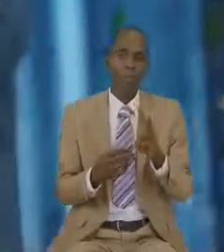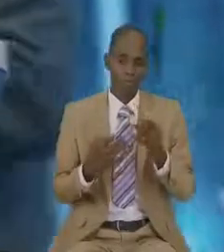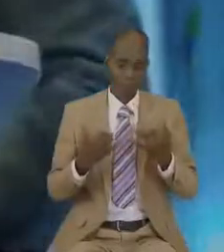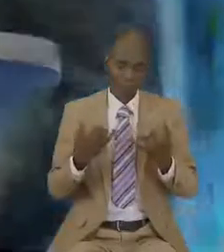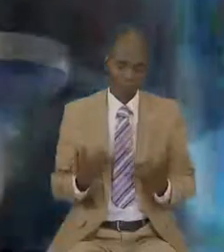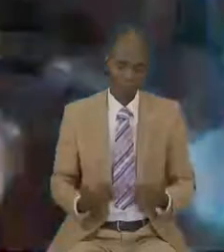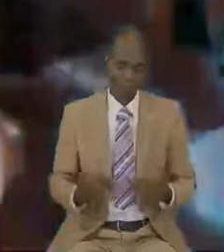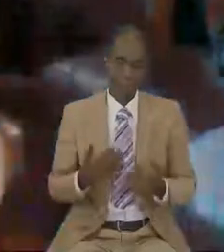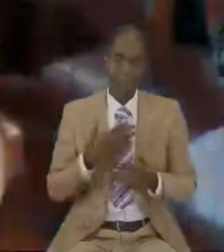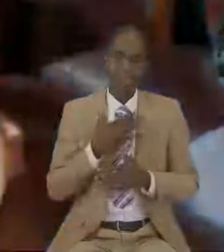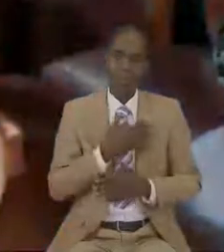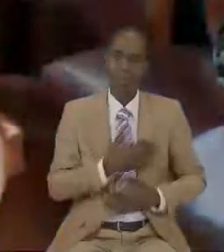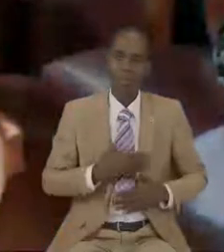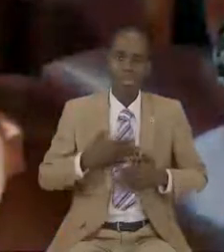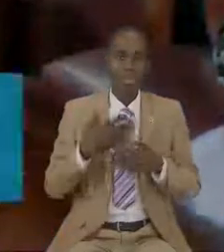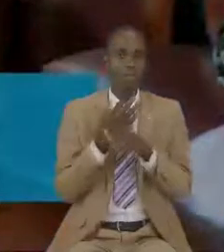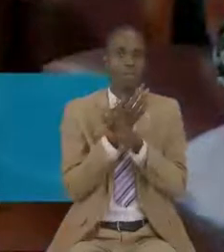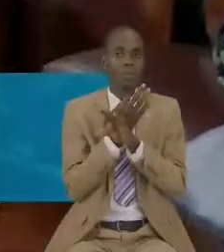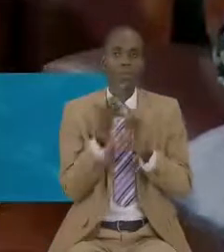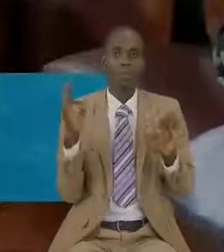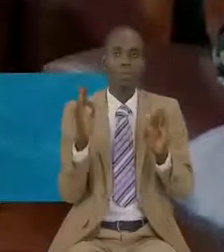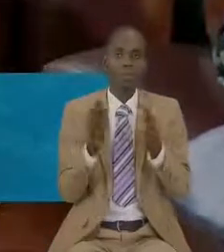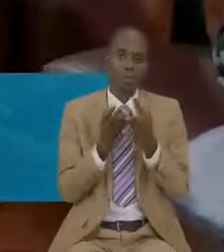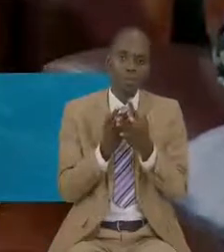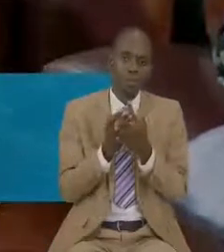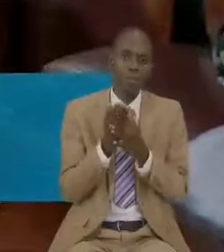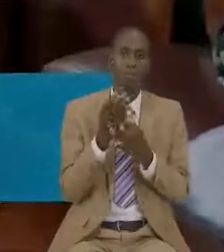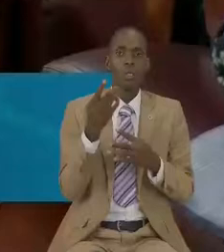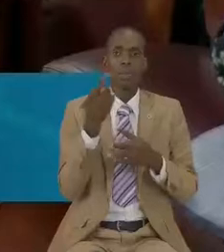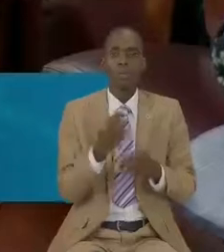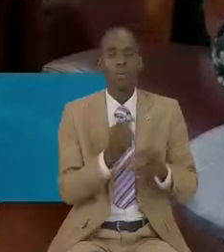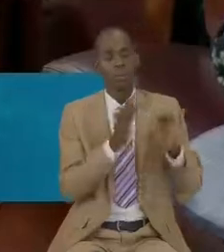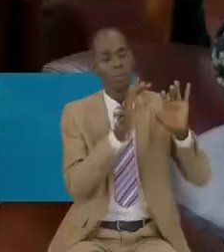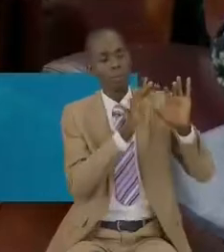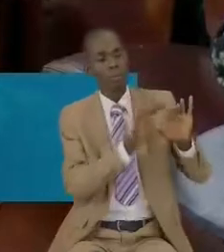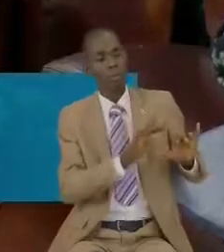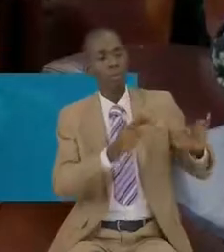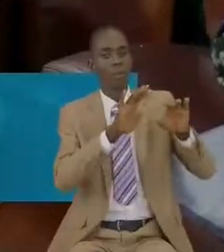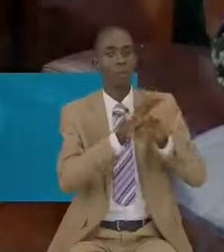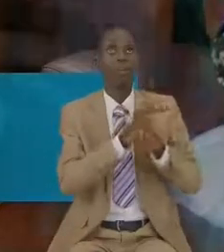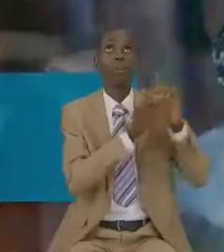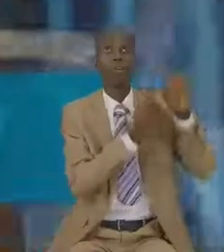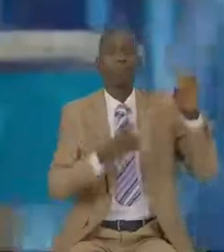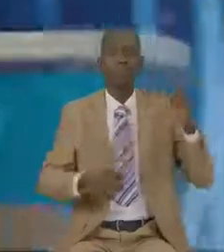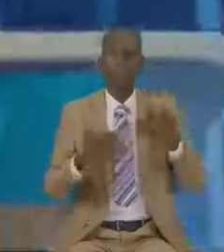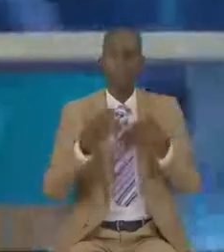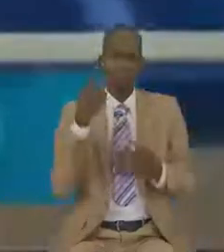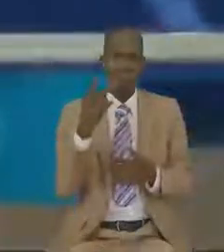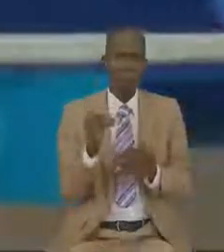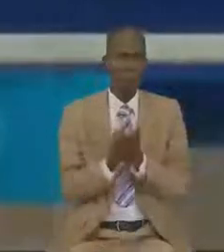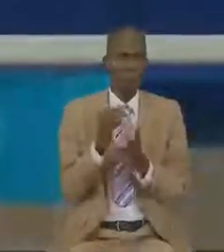agréable. À travers le Seigneur miséricordieux. Vous voyez les mots